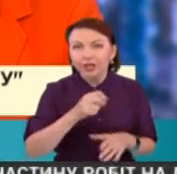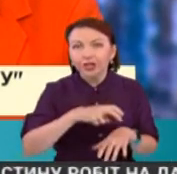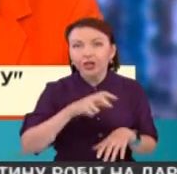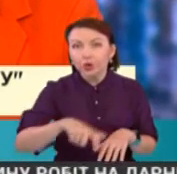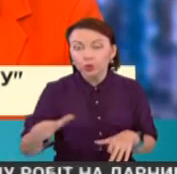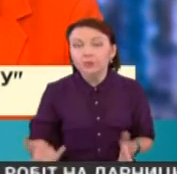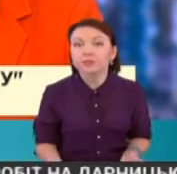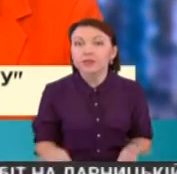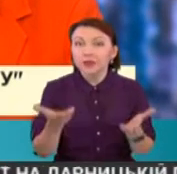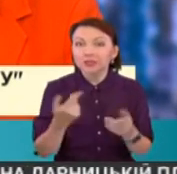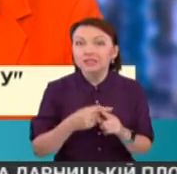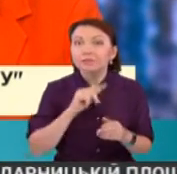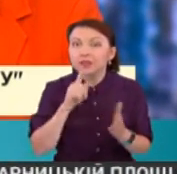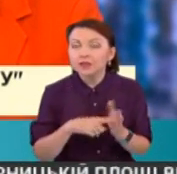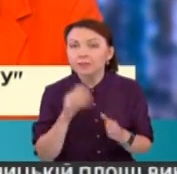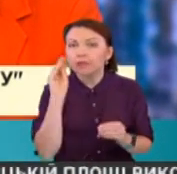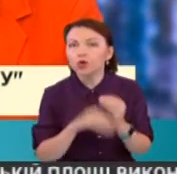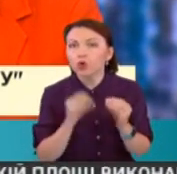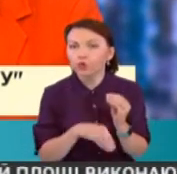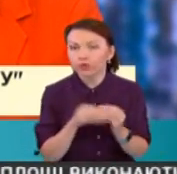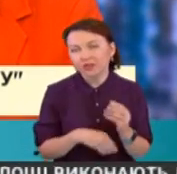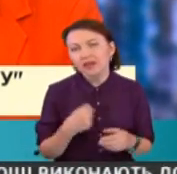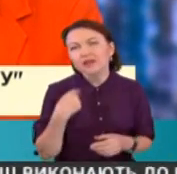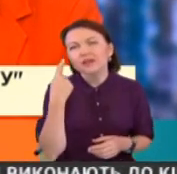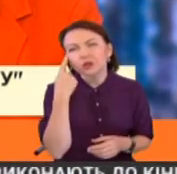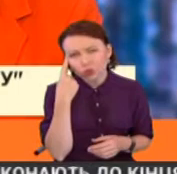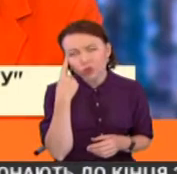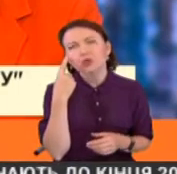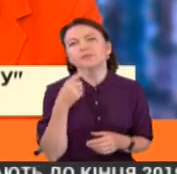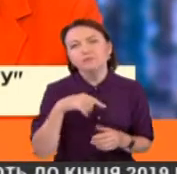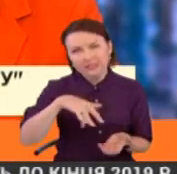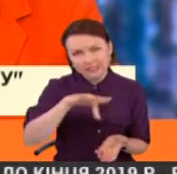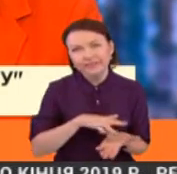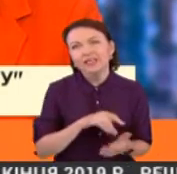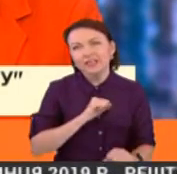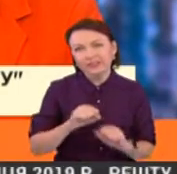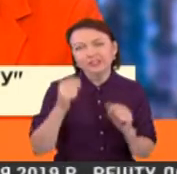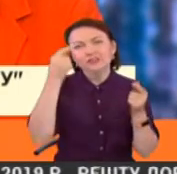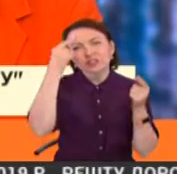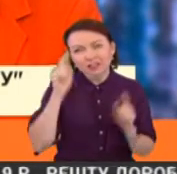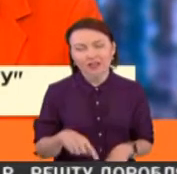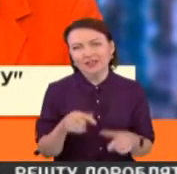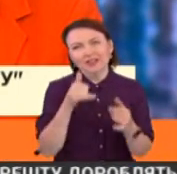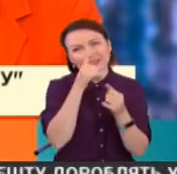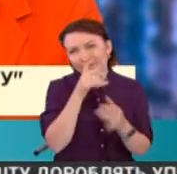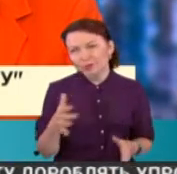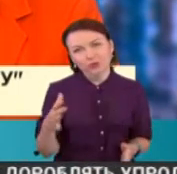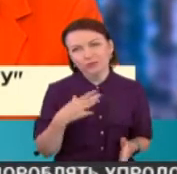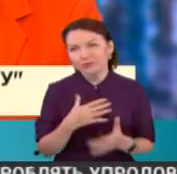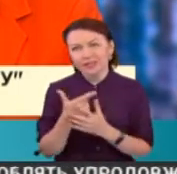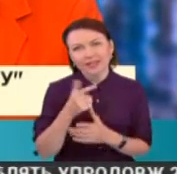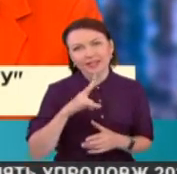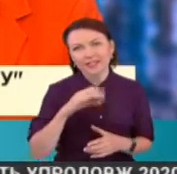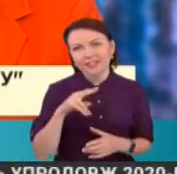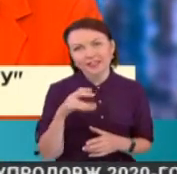це питання приховувалось. Я думаю, що керівництво, місцеве керівництво знало про це. Ну, не міг гниденський